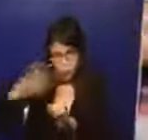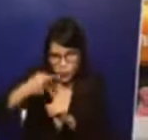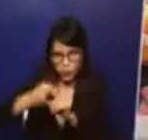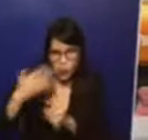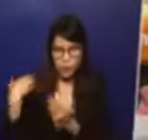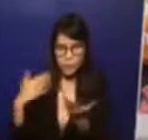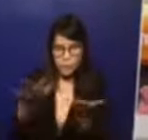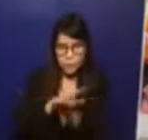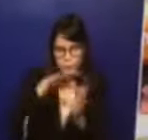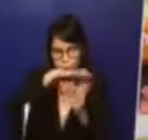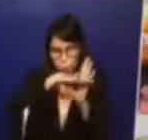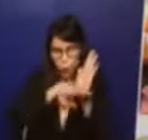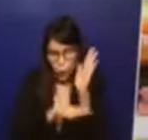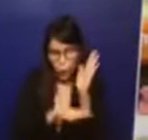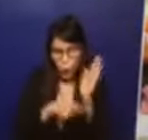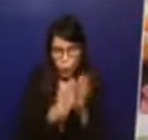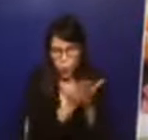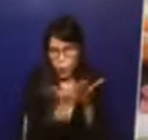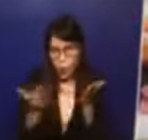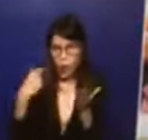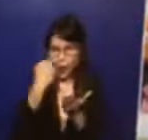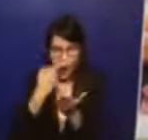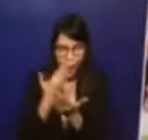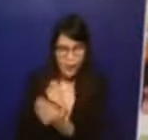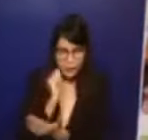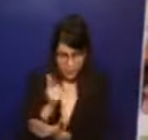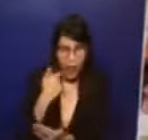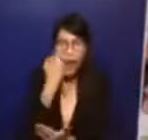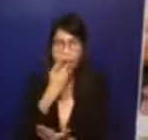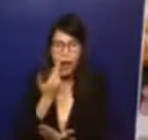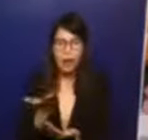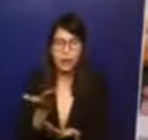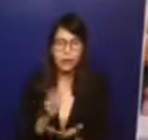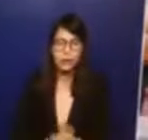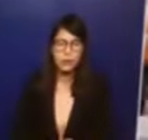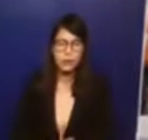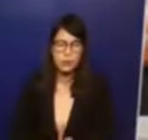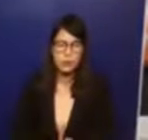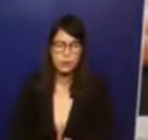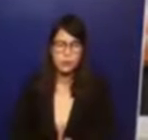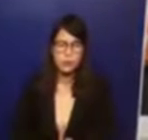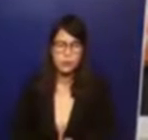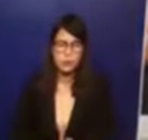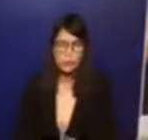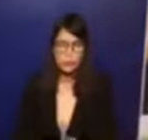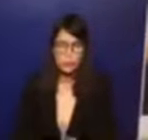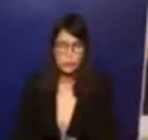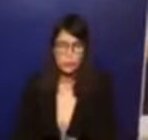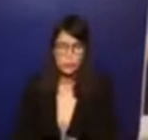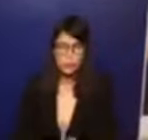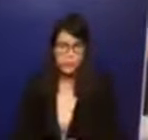ประชุมแห่งนี้ค่ะว่าใครเป็นคนจ่ายนะคะเพื่อแสดงความบริสุทธิ์ใจจากข้อกล่าวหา